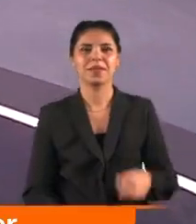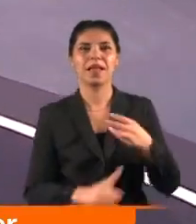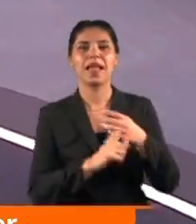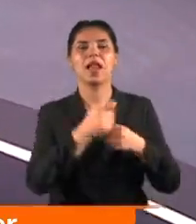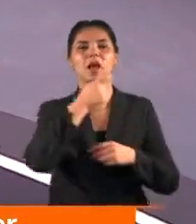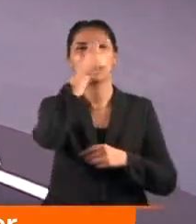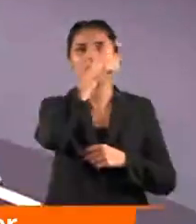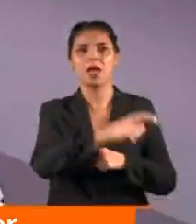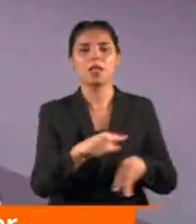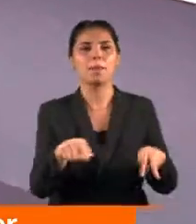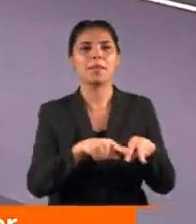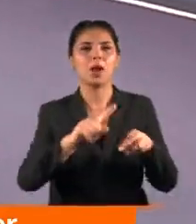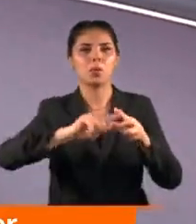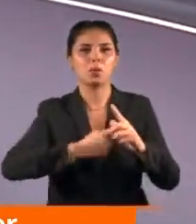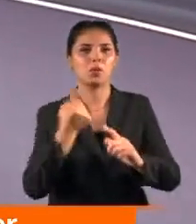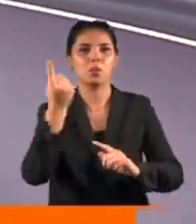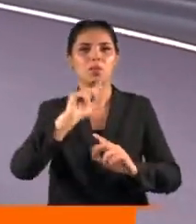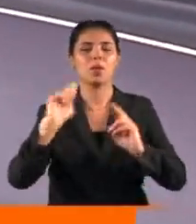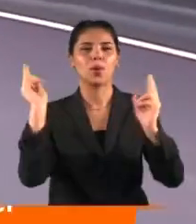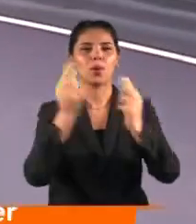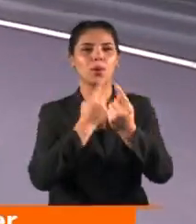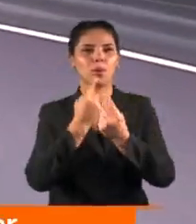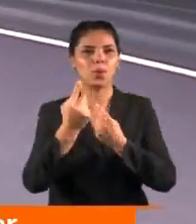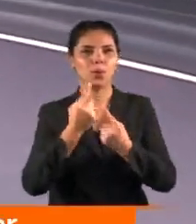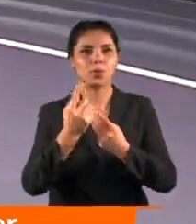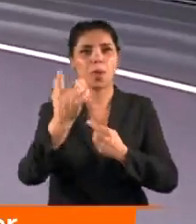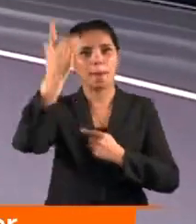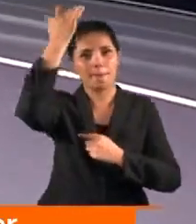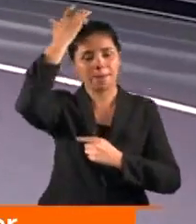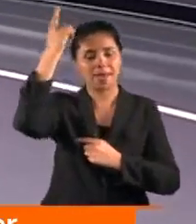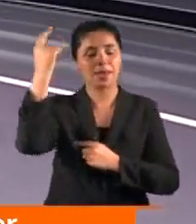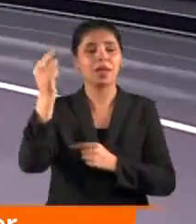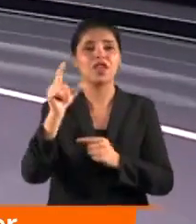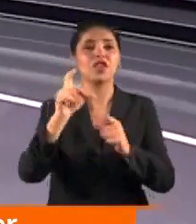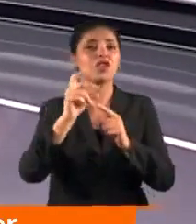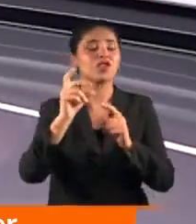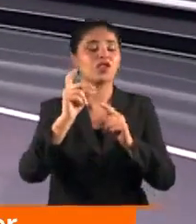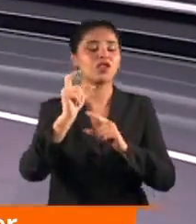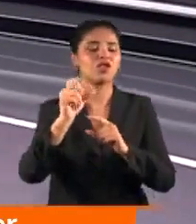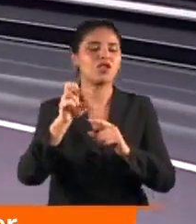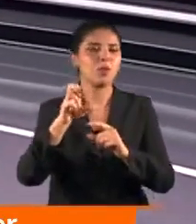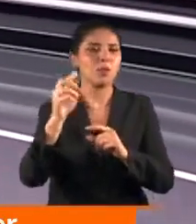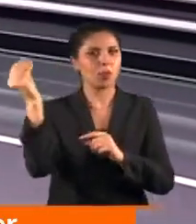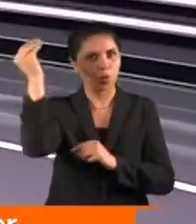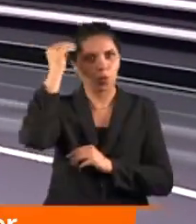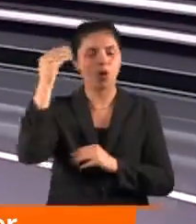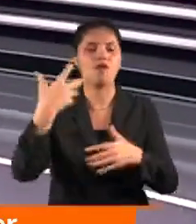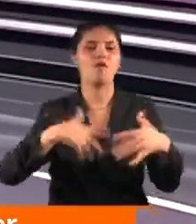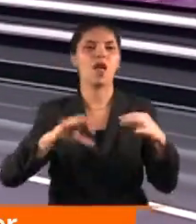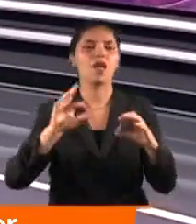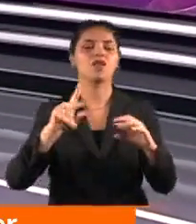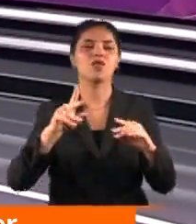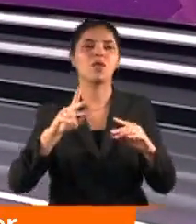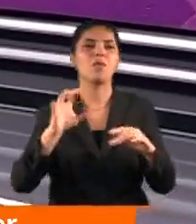Elon Musk'ın Neuralink projesi bir kez daha dünyanın gündemine. Beyninize yerleştirecek bir çip felç gibi pek çok hastalığa çare olma